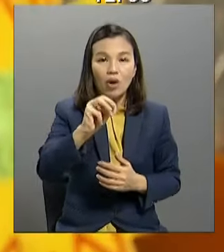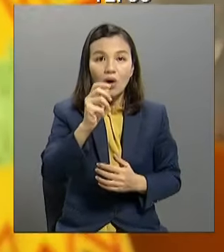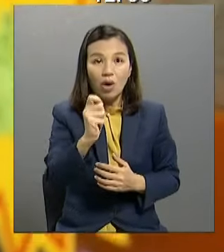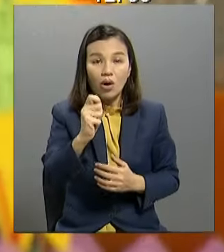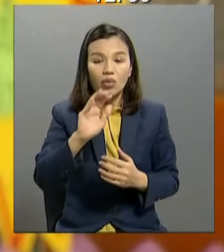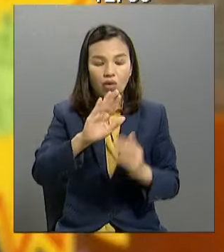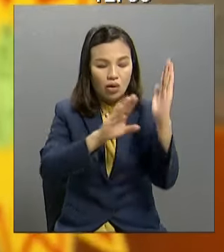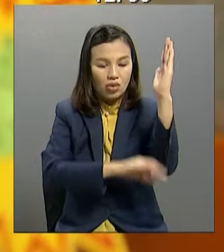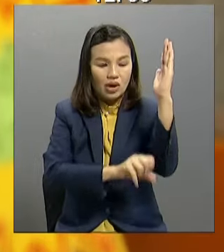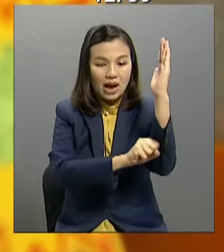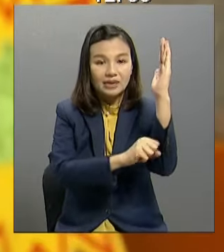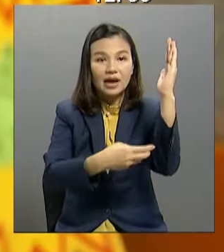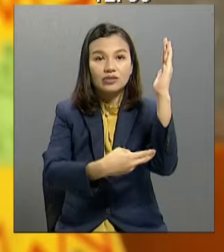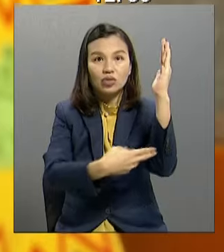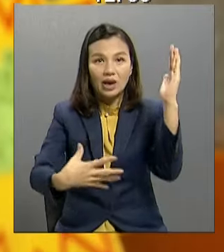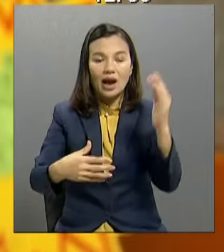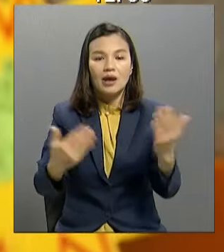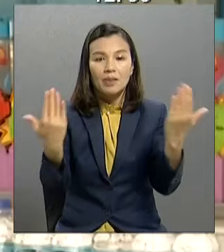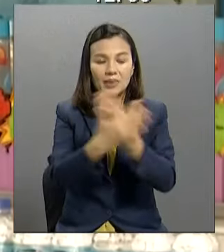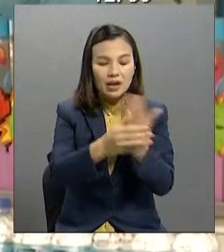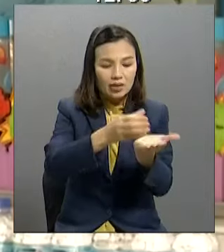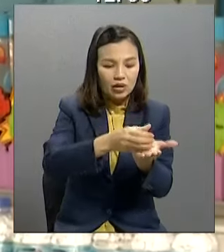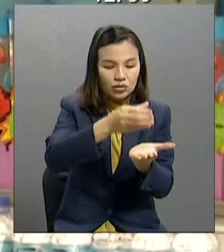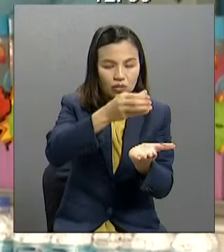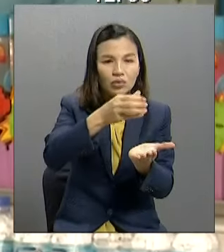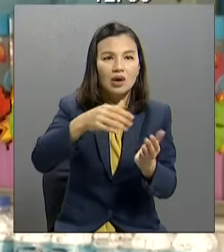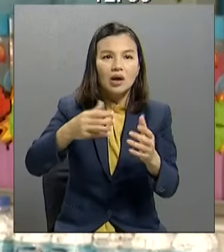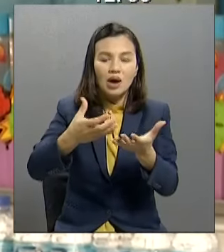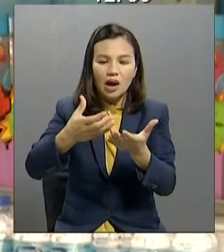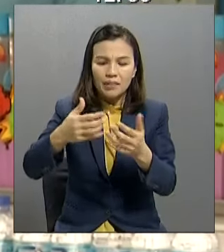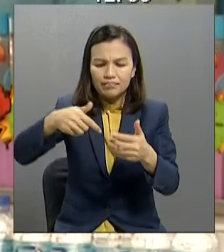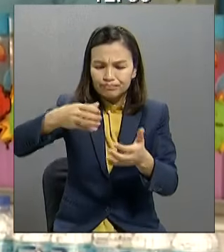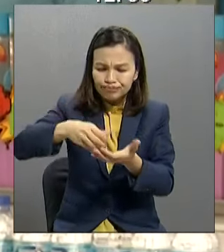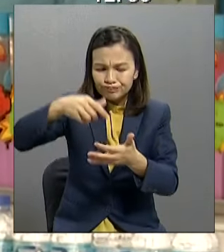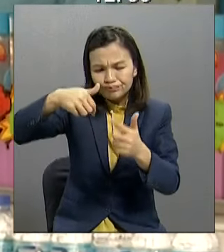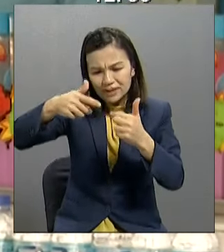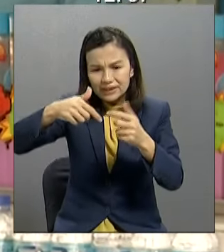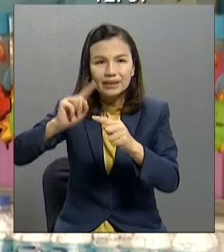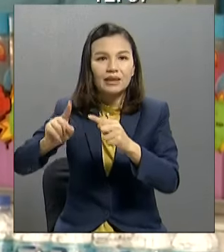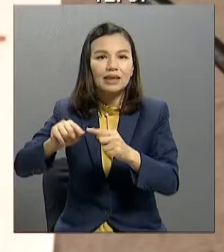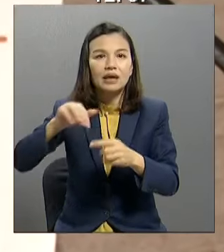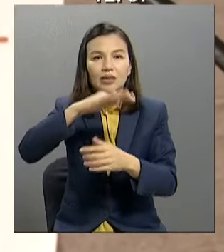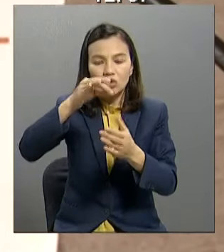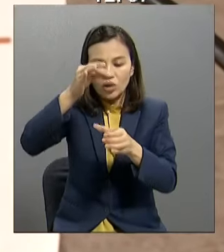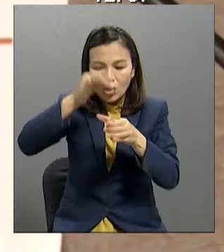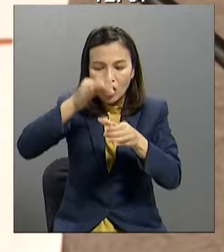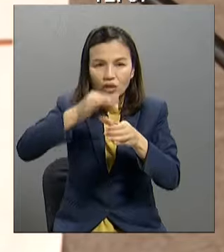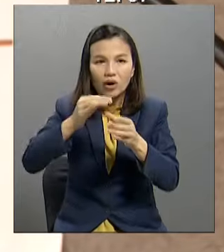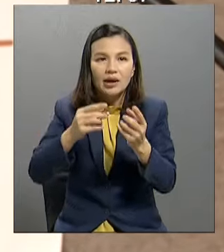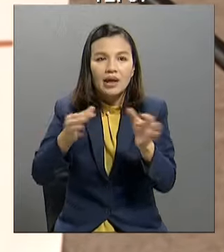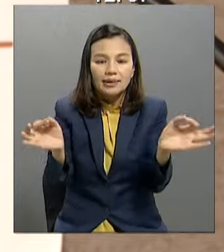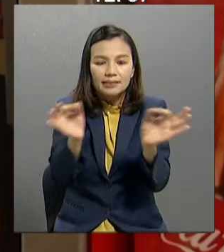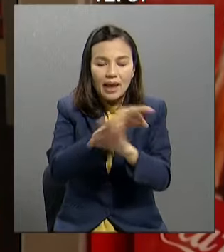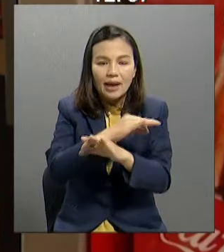หันมาใช้ถุงแก้วและกล่องกระดาษรวมไปถึงหลอดไบโอแพลนท์ที่ย่อยสลายได้ง่ายแทนการใช้พลาสติ